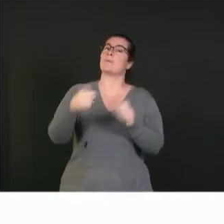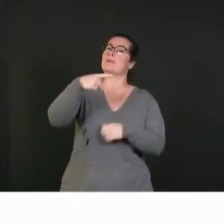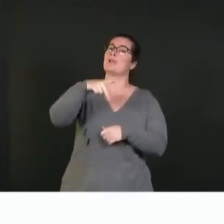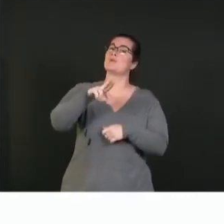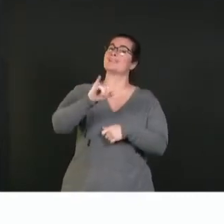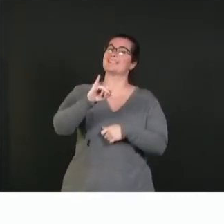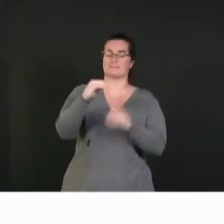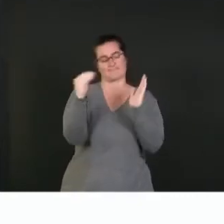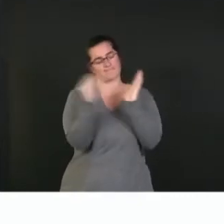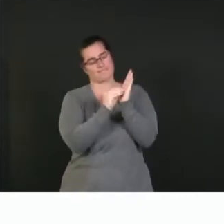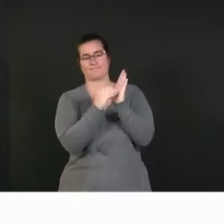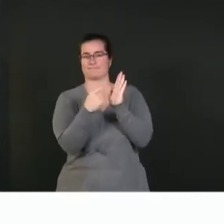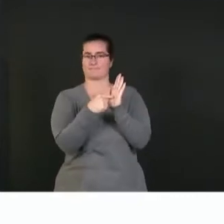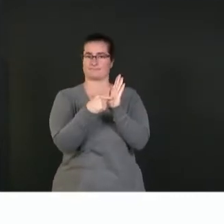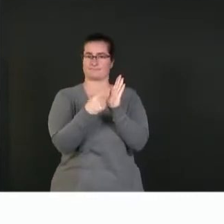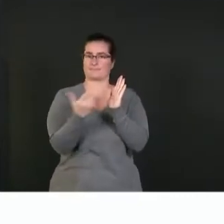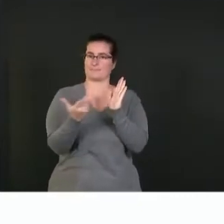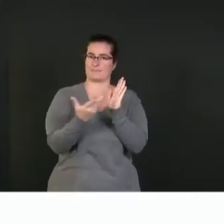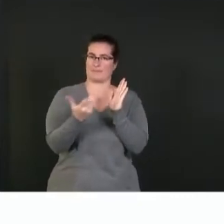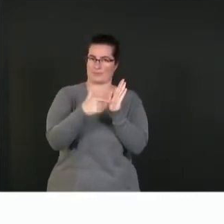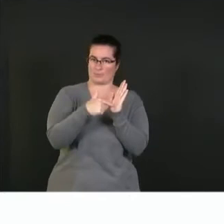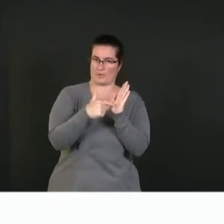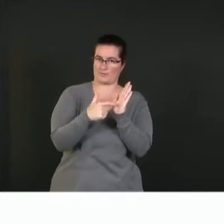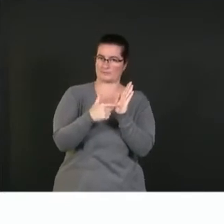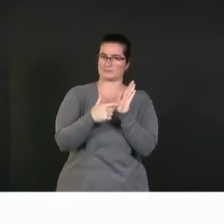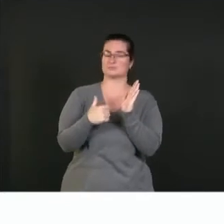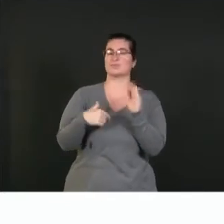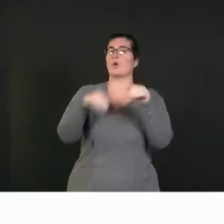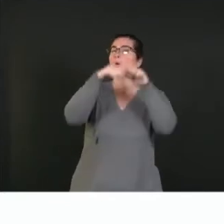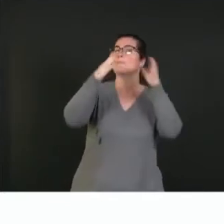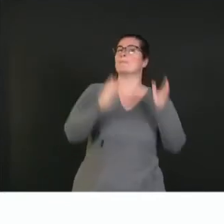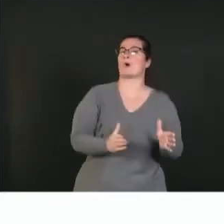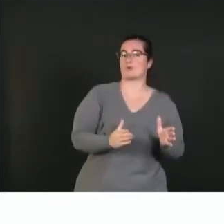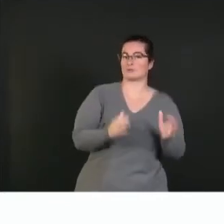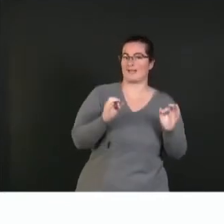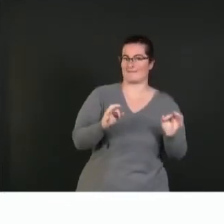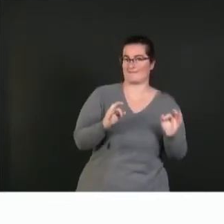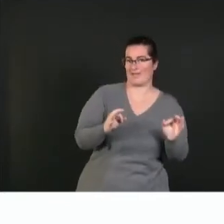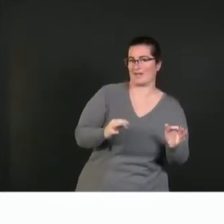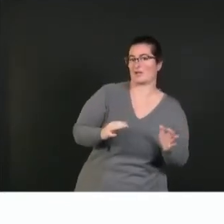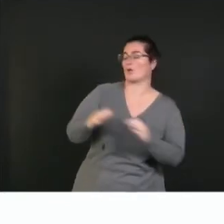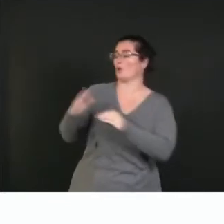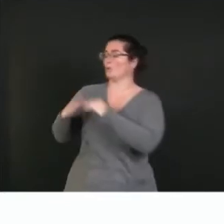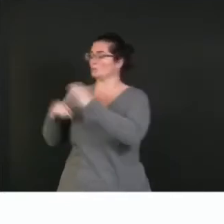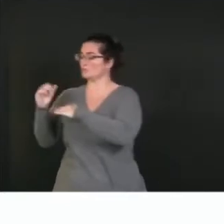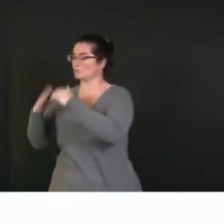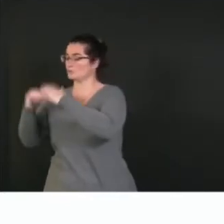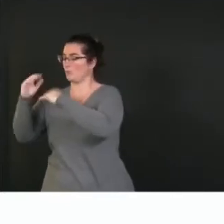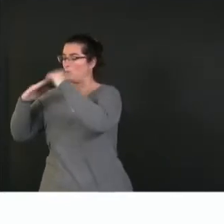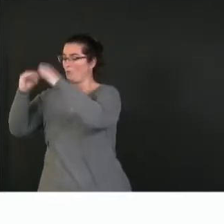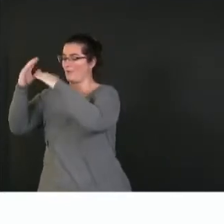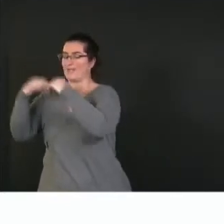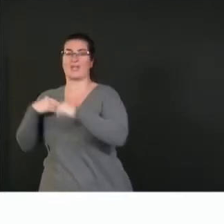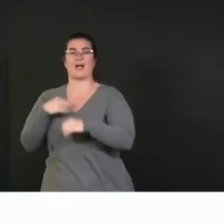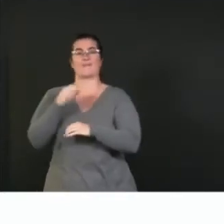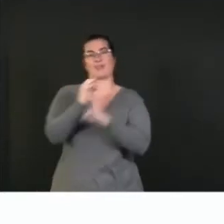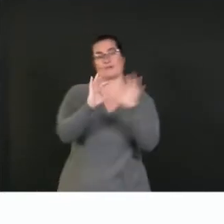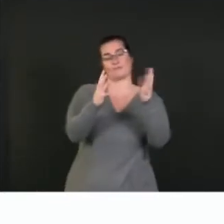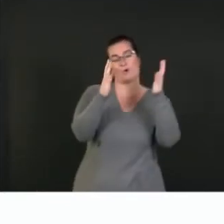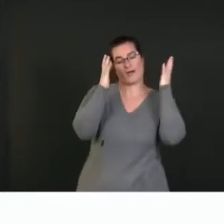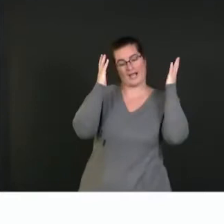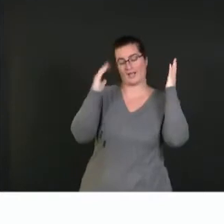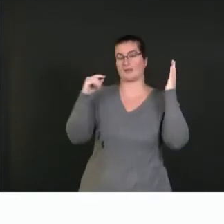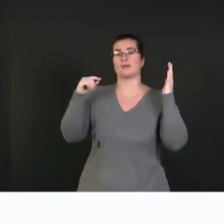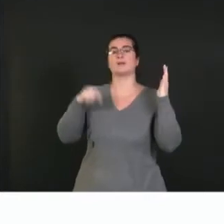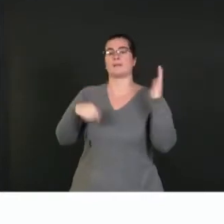justement des bornes en fait, de retrait qui ont été mises en place entre les espaces forestiers et les zones de construction. Alors pour différentes raisons, pour éviter